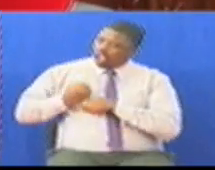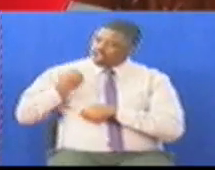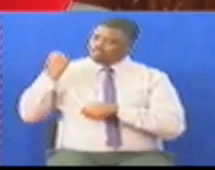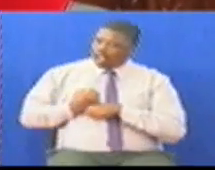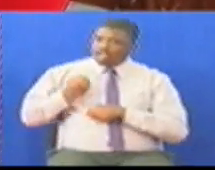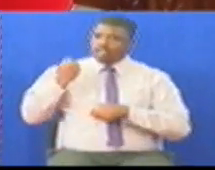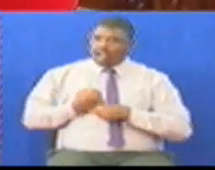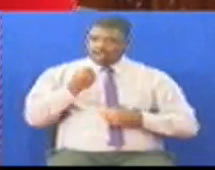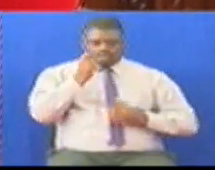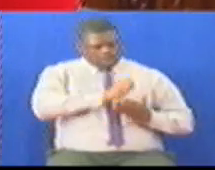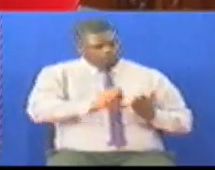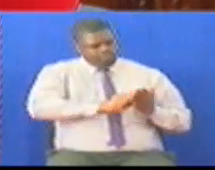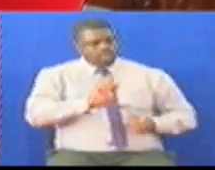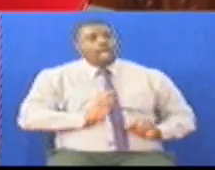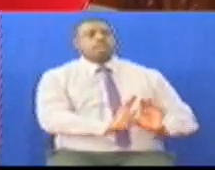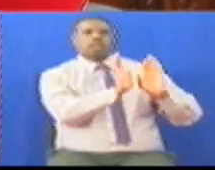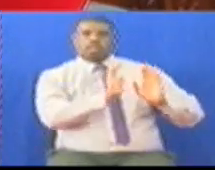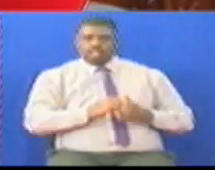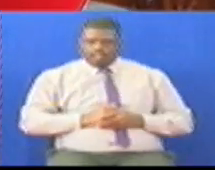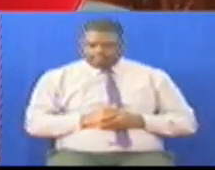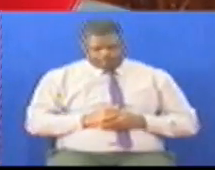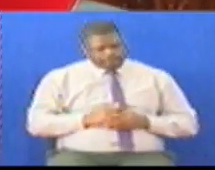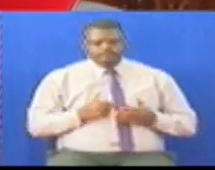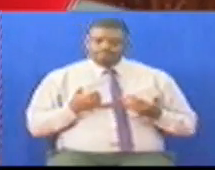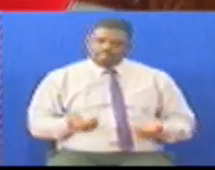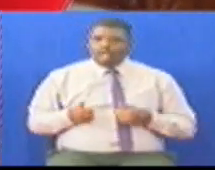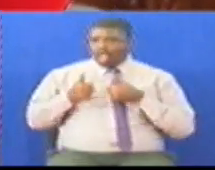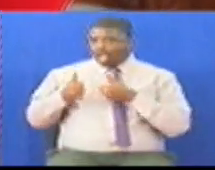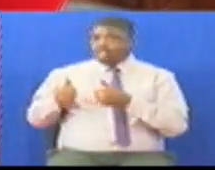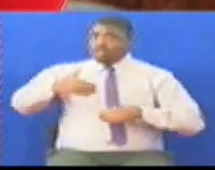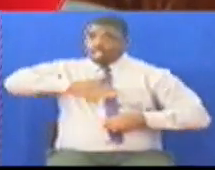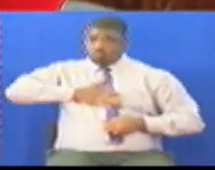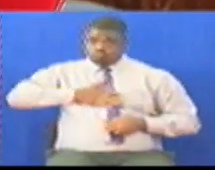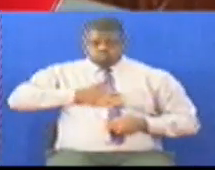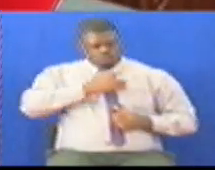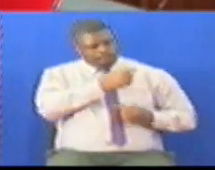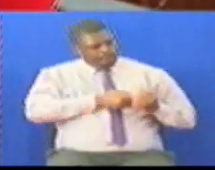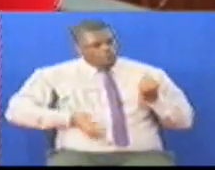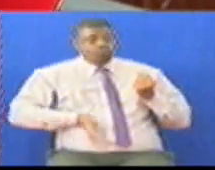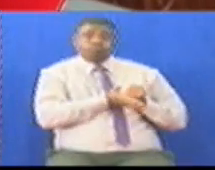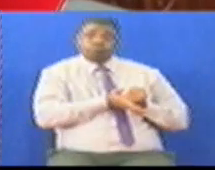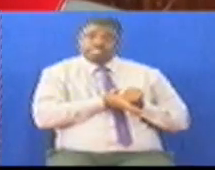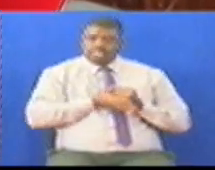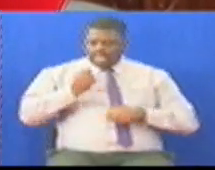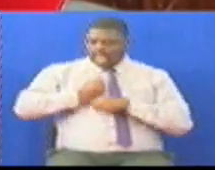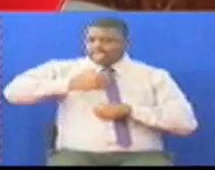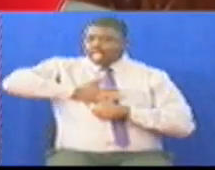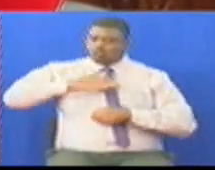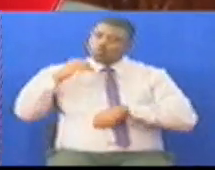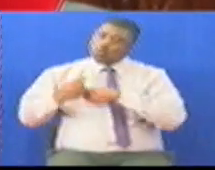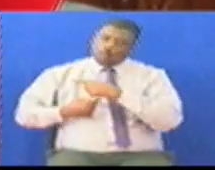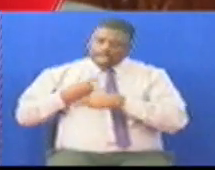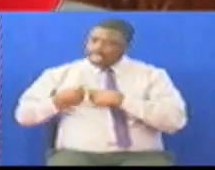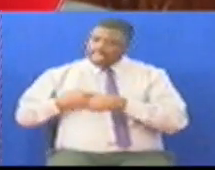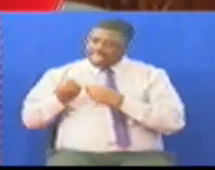katika ofisi yake. Ahadi yangu kwake Mheshimiwa Rais ni kutekeleza kazi zangu kwa